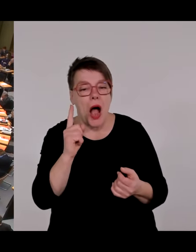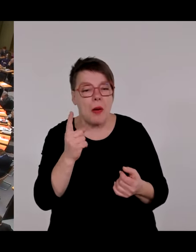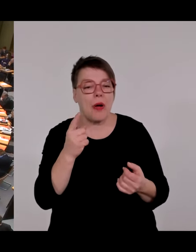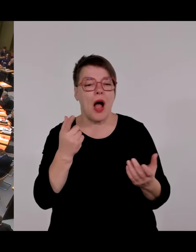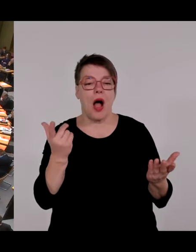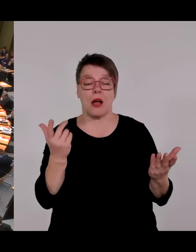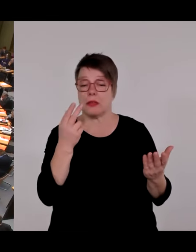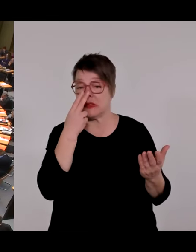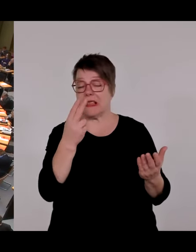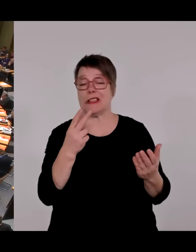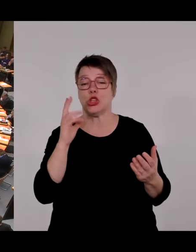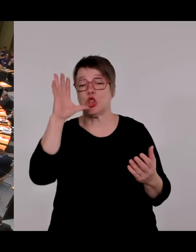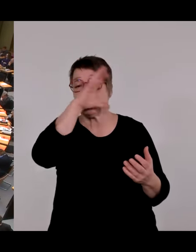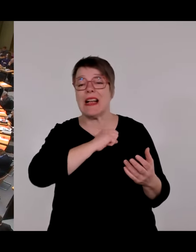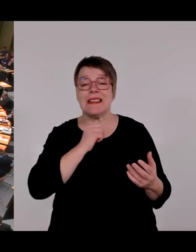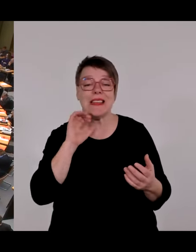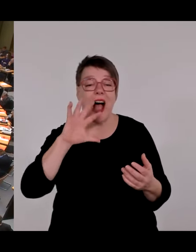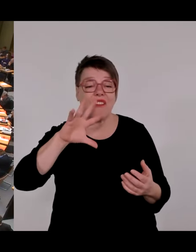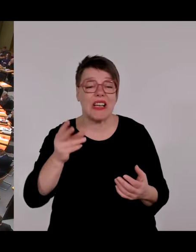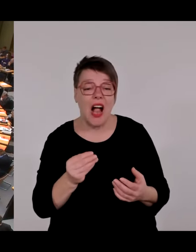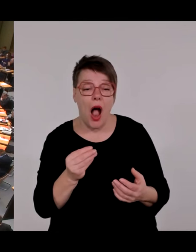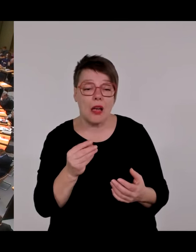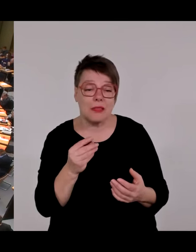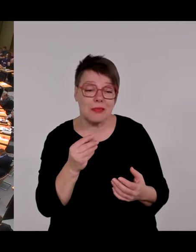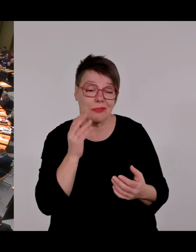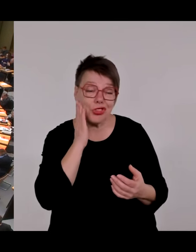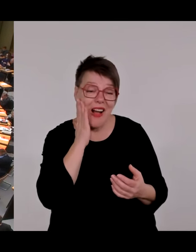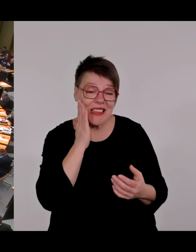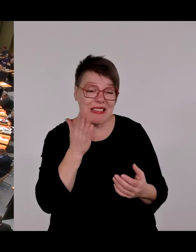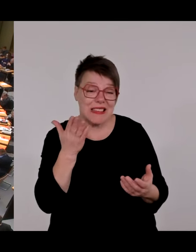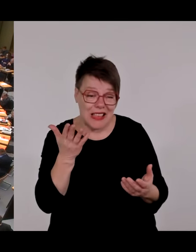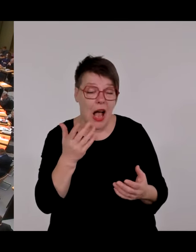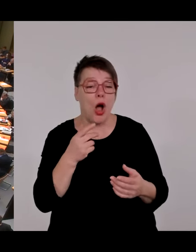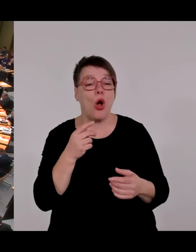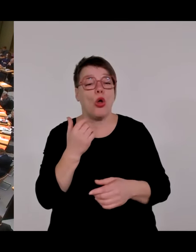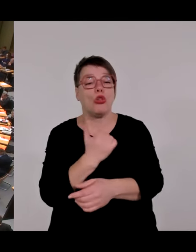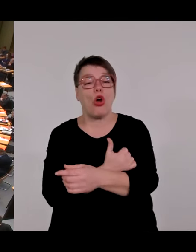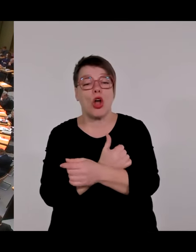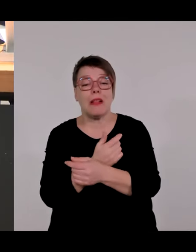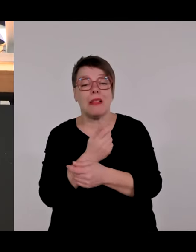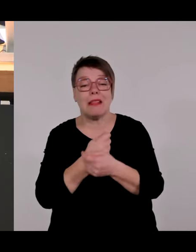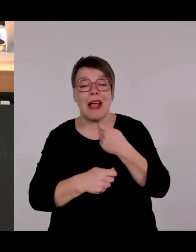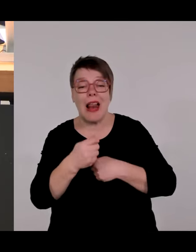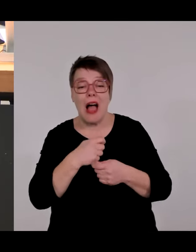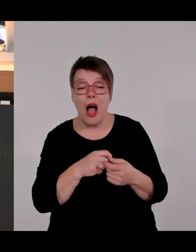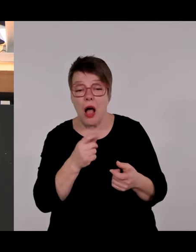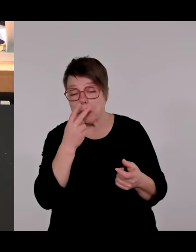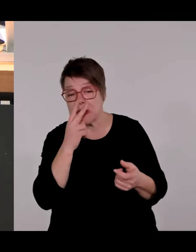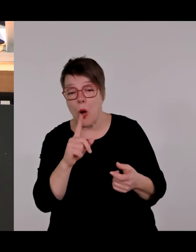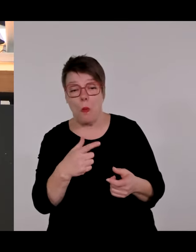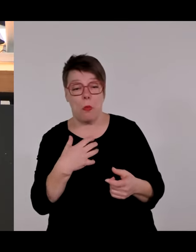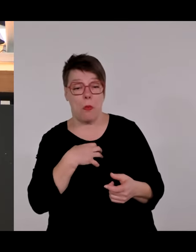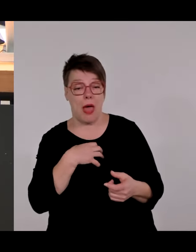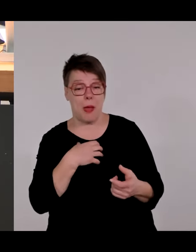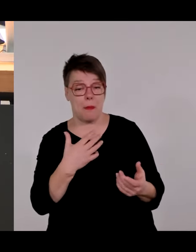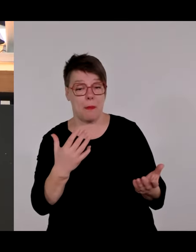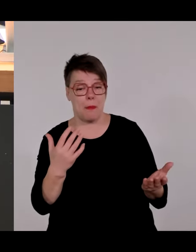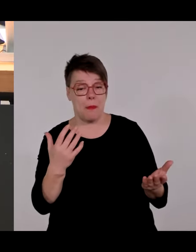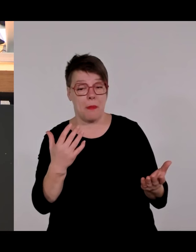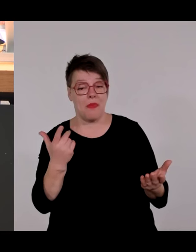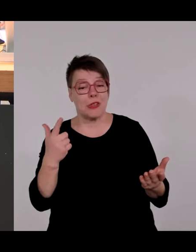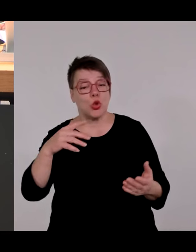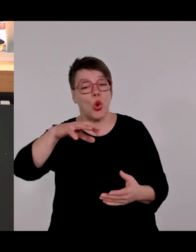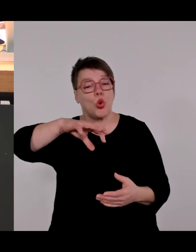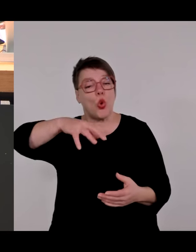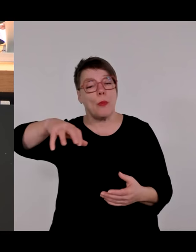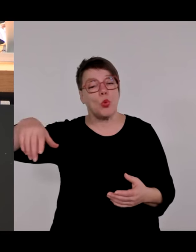bemühe mich der Ironie und des Sarkasmuses. Was wurde wirklich beraten? Es wurde beraten, dass wir